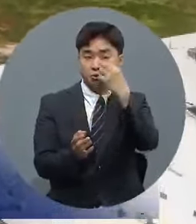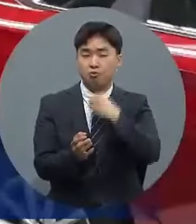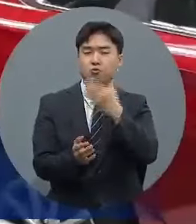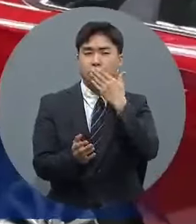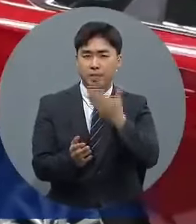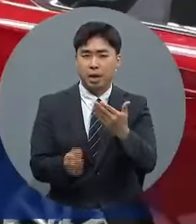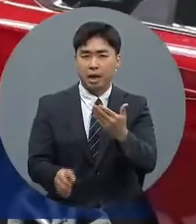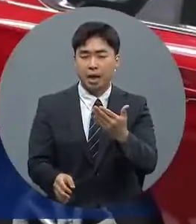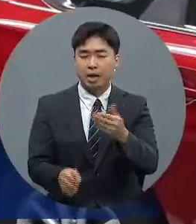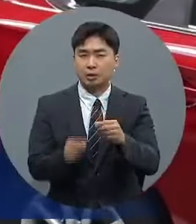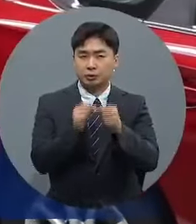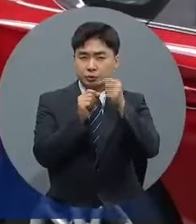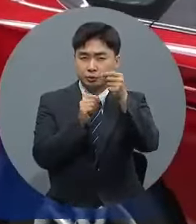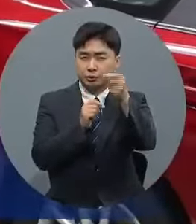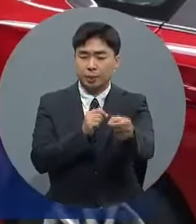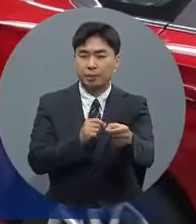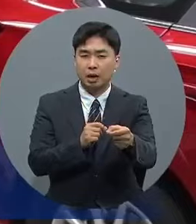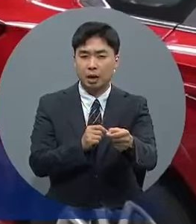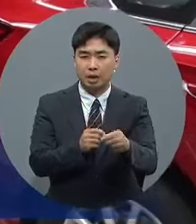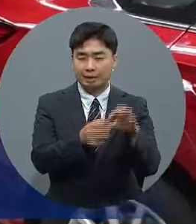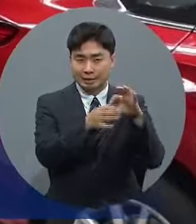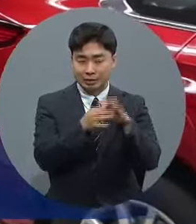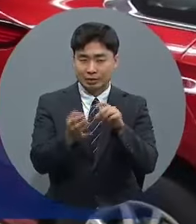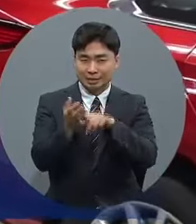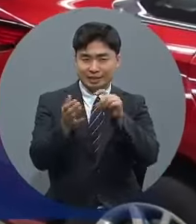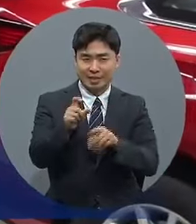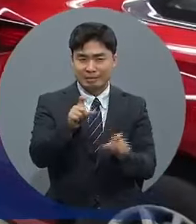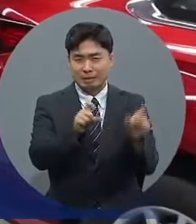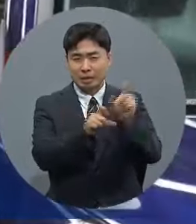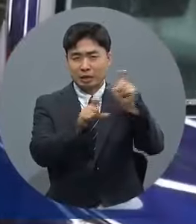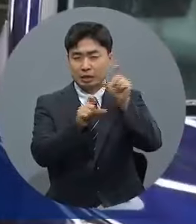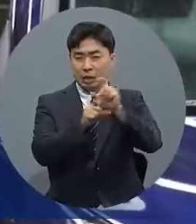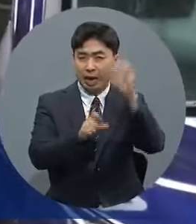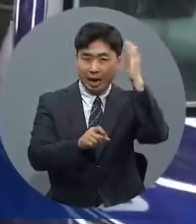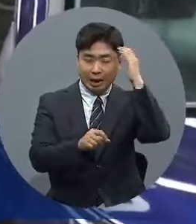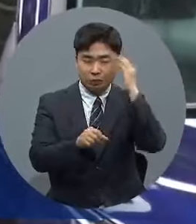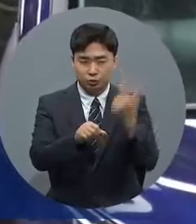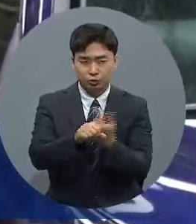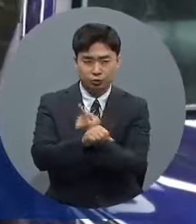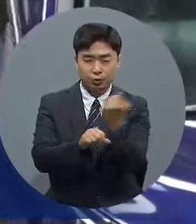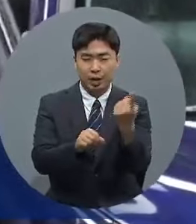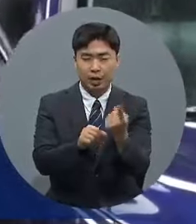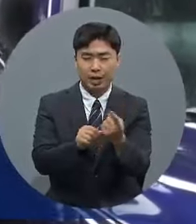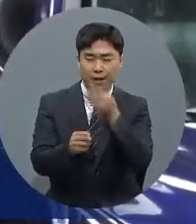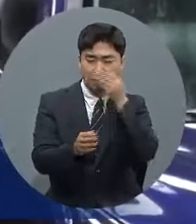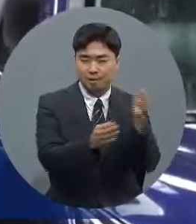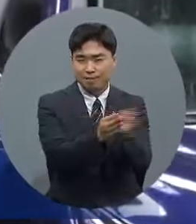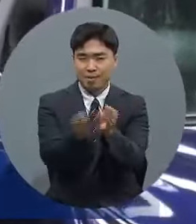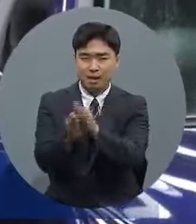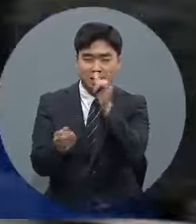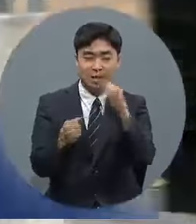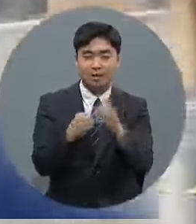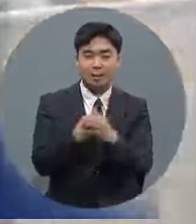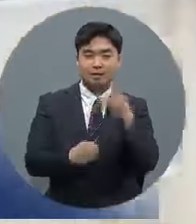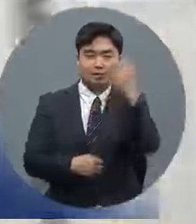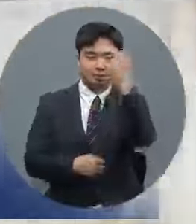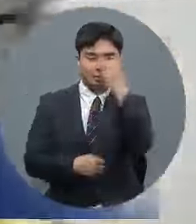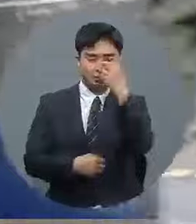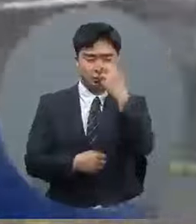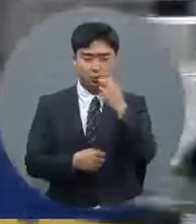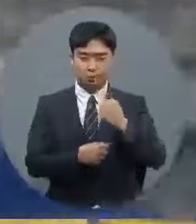있겠지만 중장기적으로는이 같은 관세 조치가 한국을 포함한 다른 국가로 아지 확대될 가능성을 배제할 수